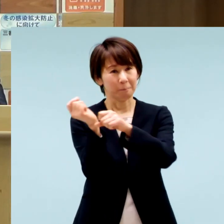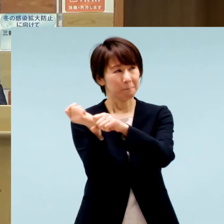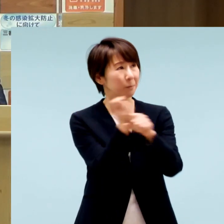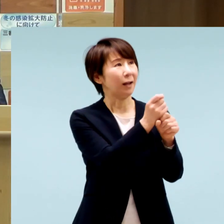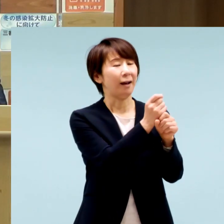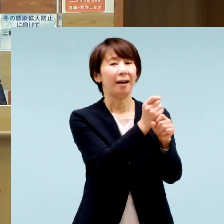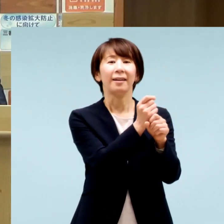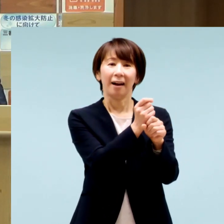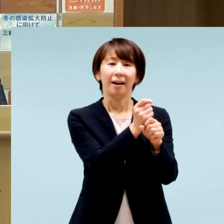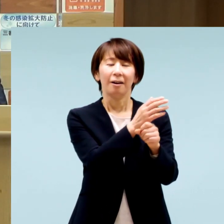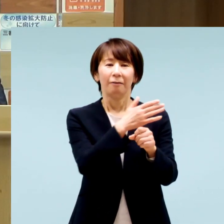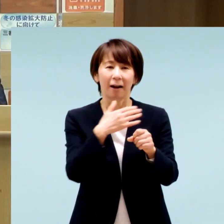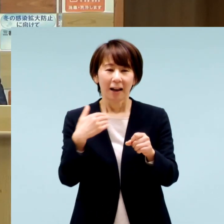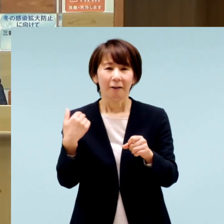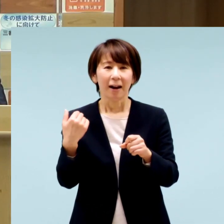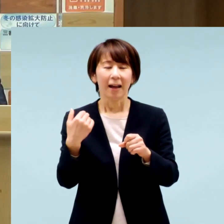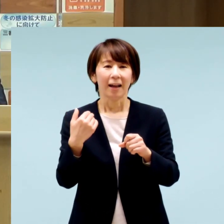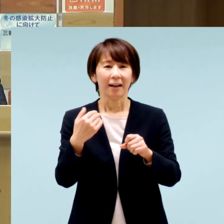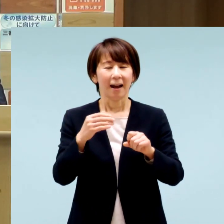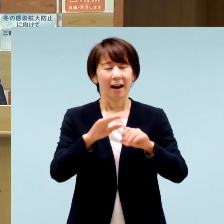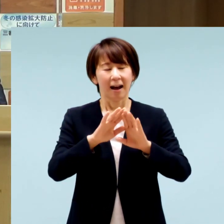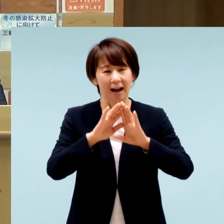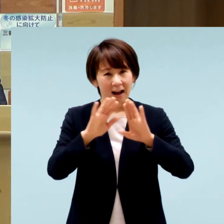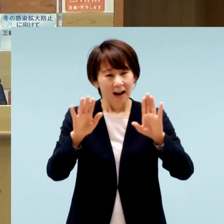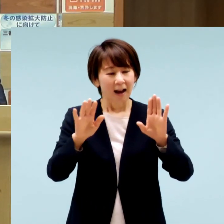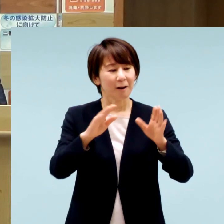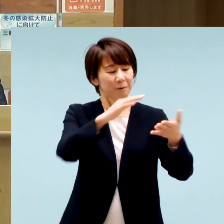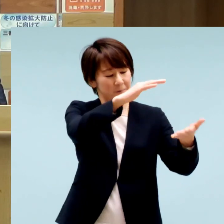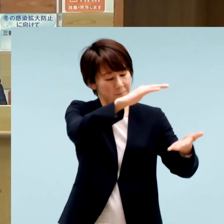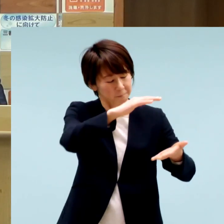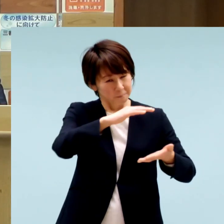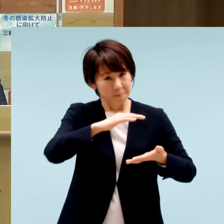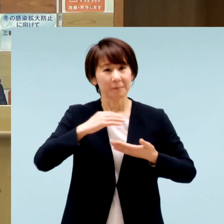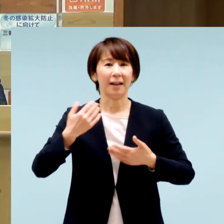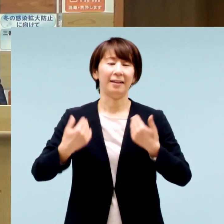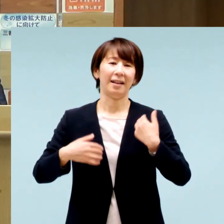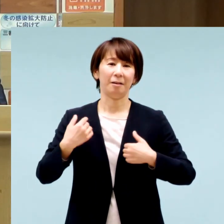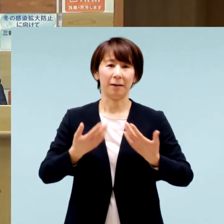届いたということはあったんではないかなと思ってますし、またやはり5年間